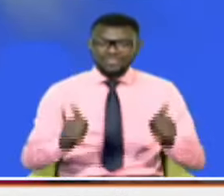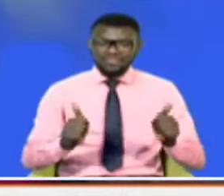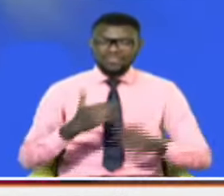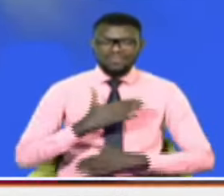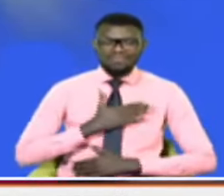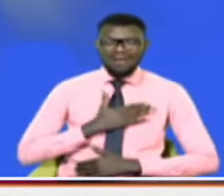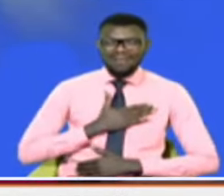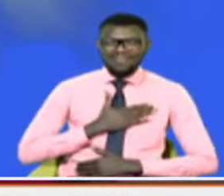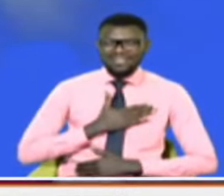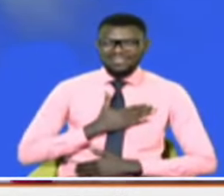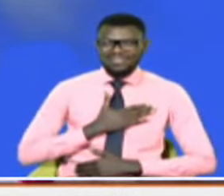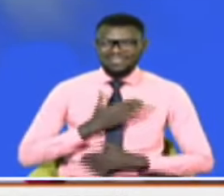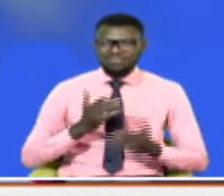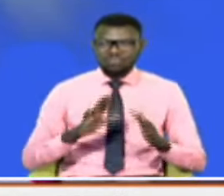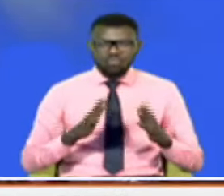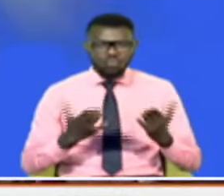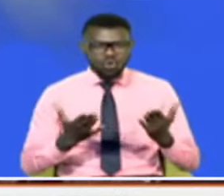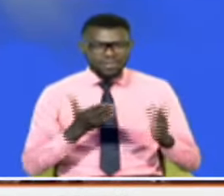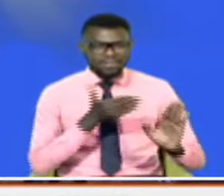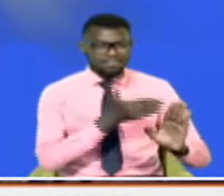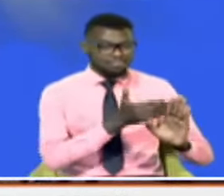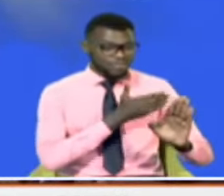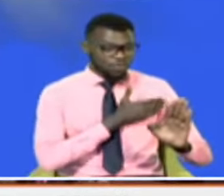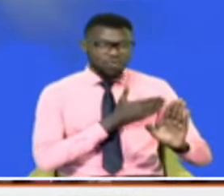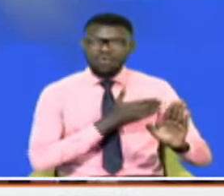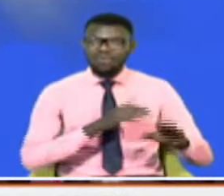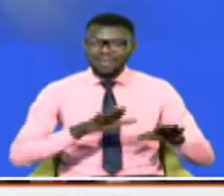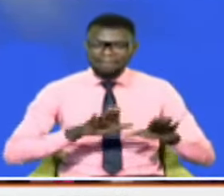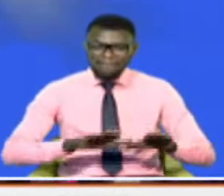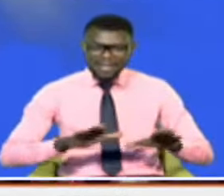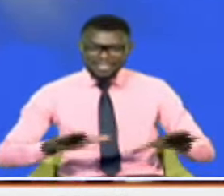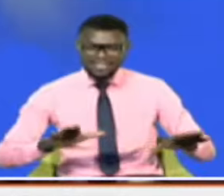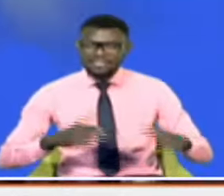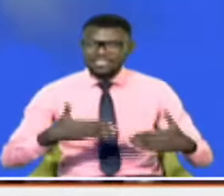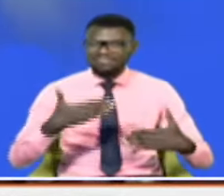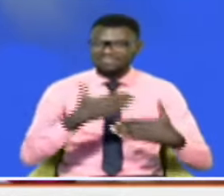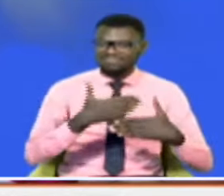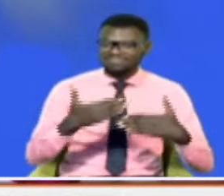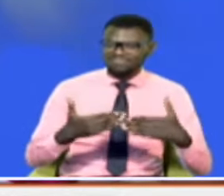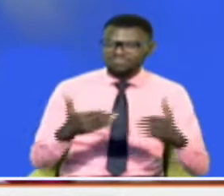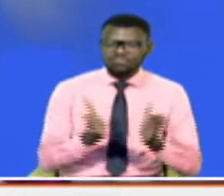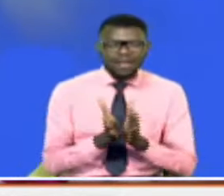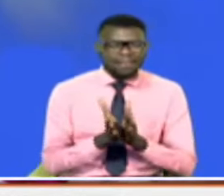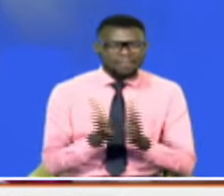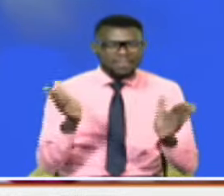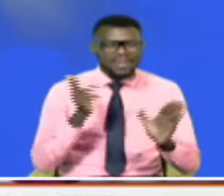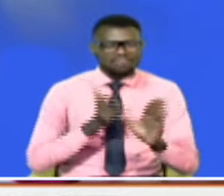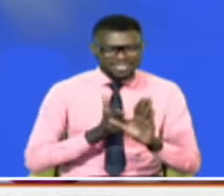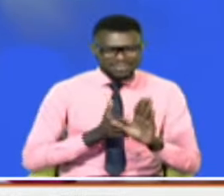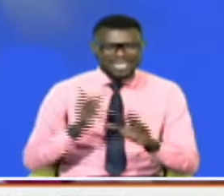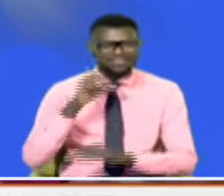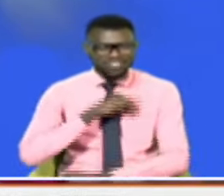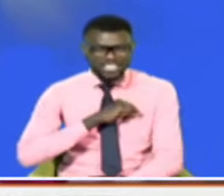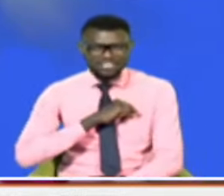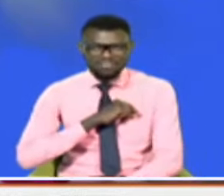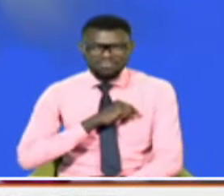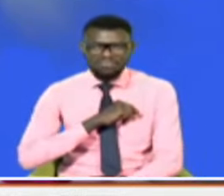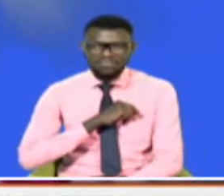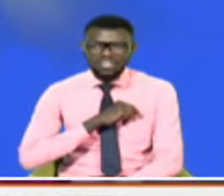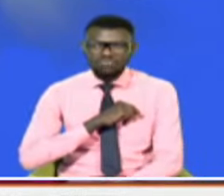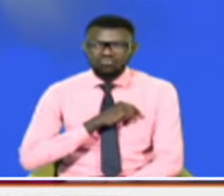before the construction of Wakulima Market, public participation had been done. Indeed, we need to